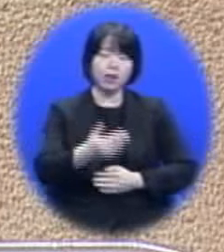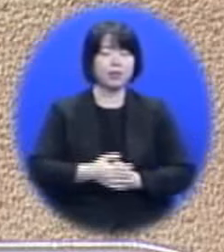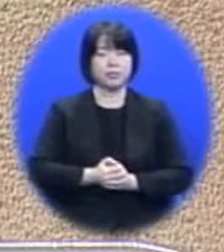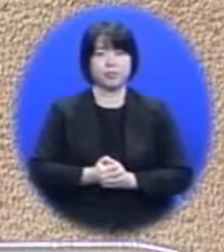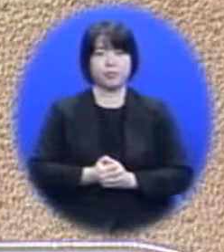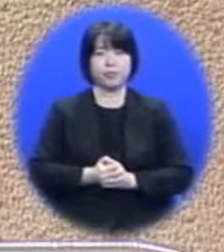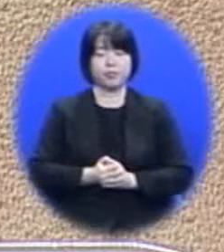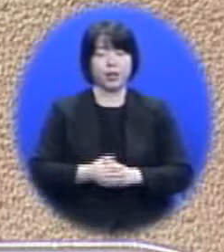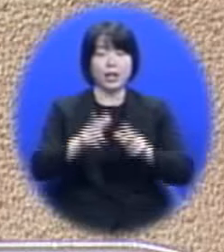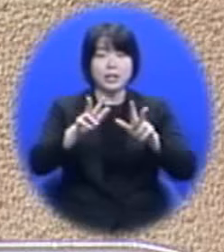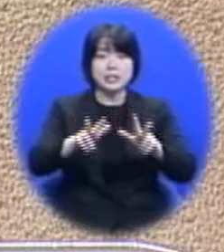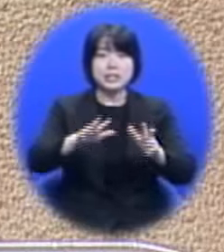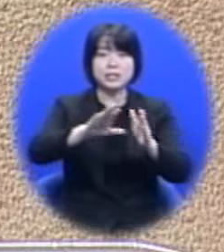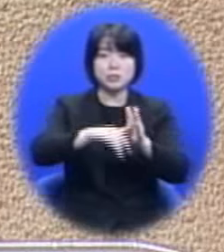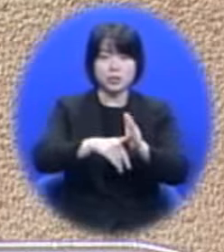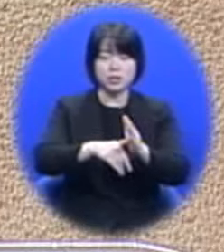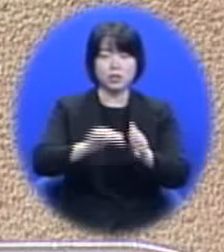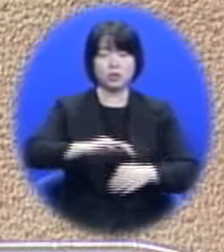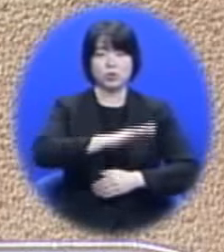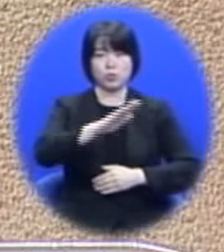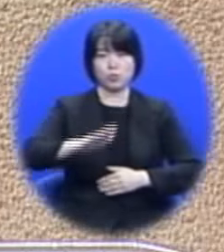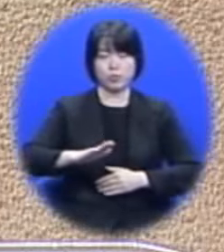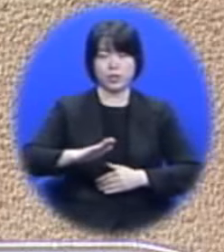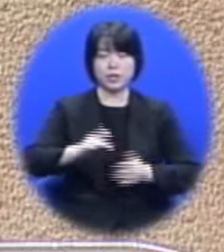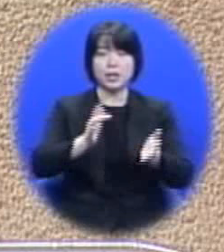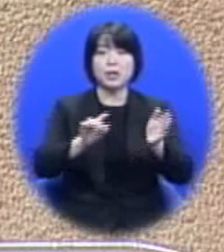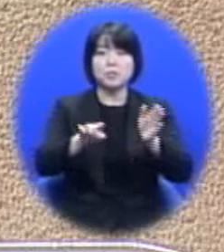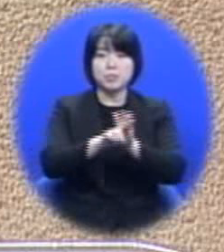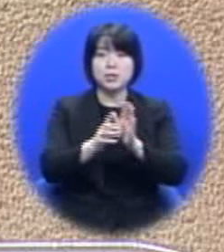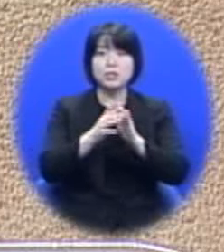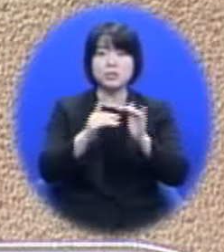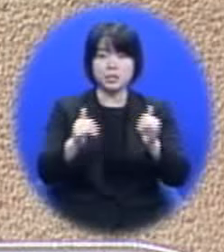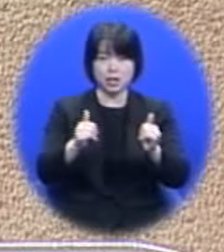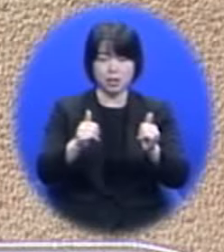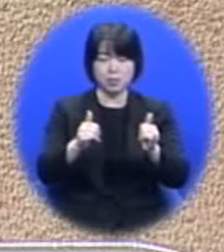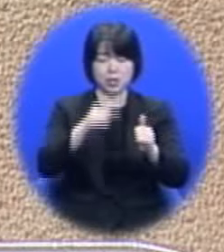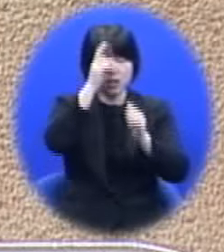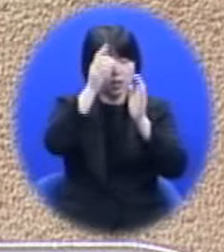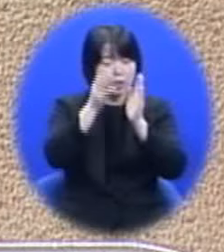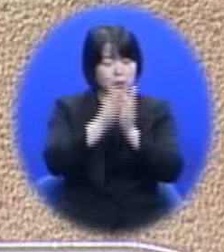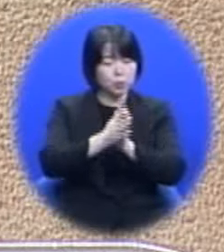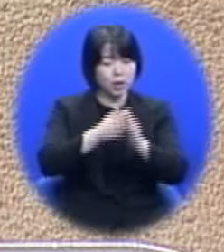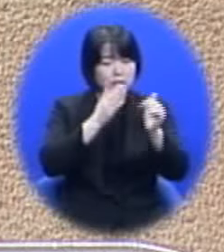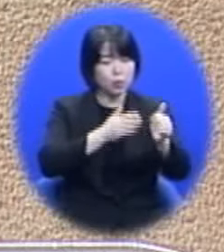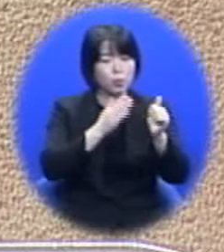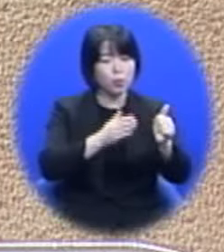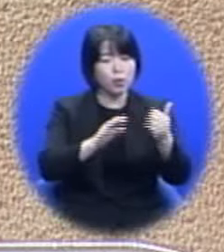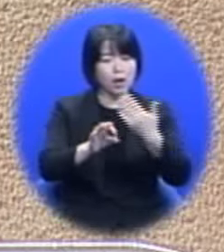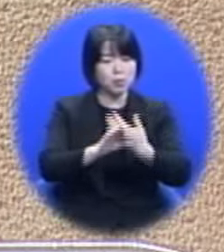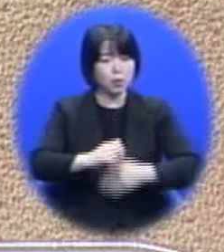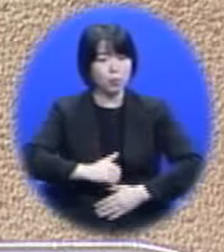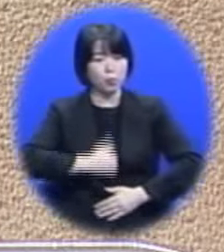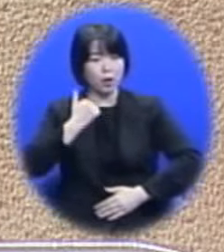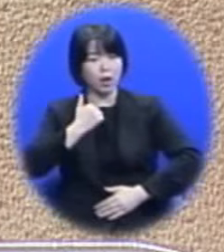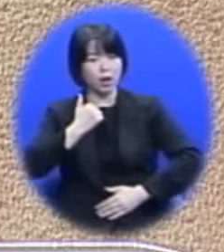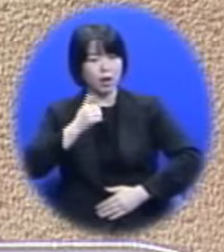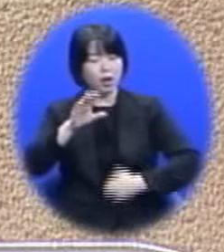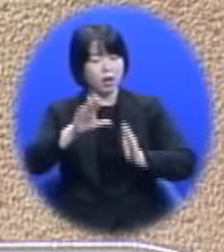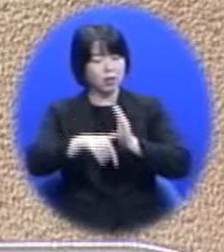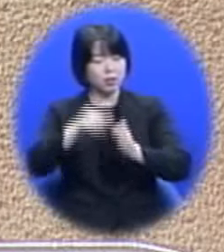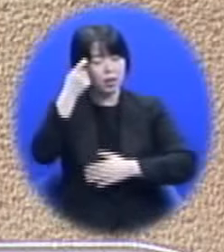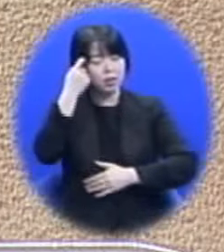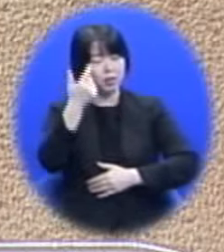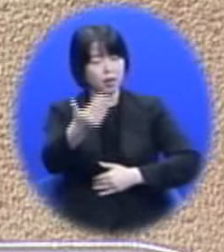지금 시대는 우리 그리스도인들이 기도하자고 하는 말을 하면은 분노하는 시대인가? 어느 분이